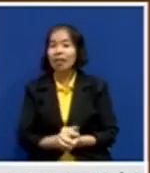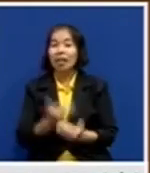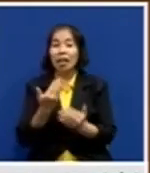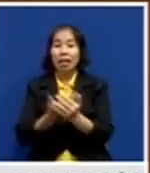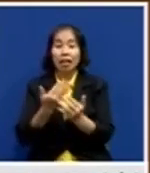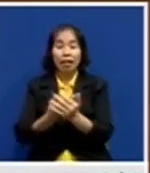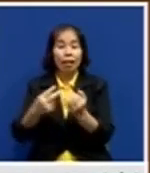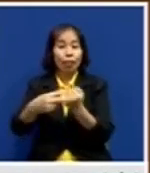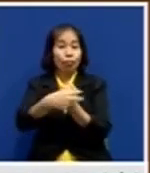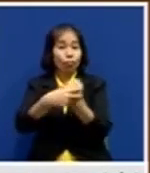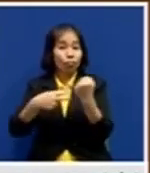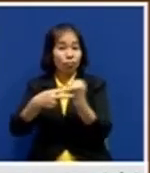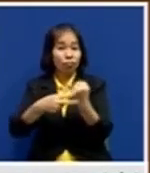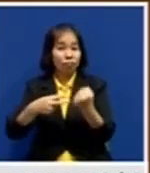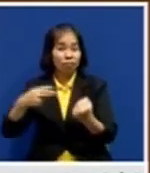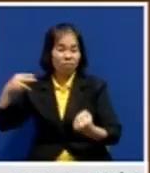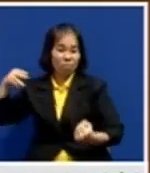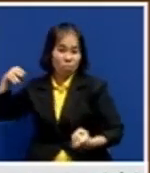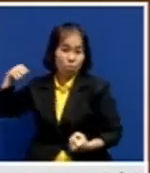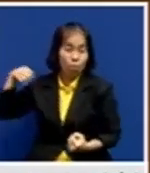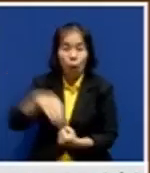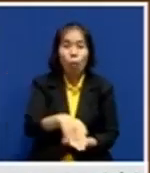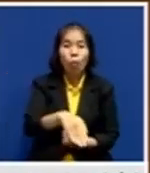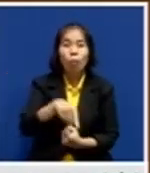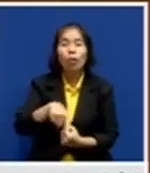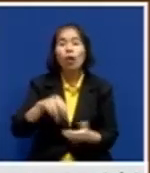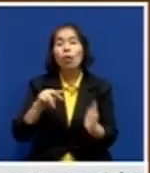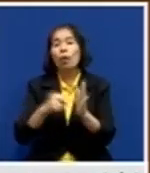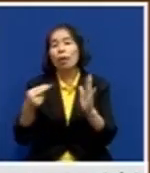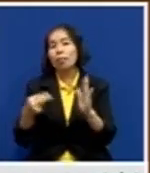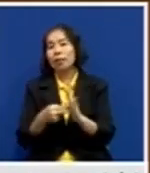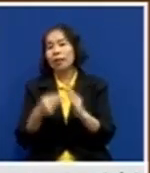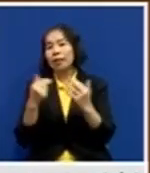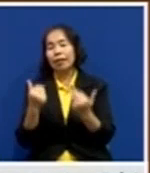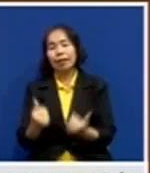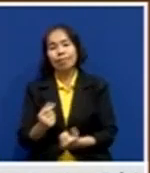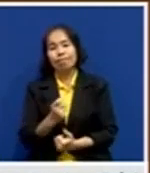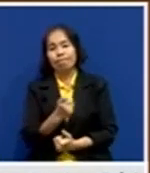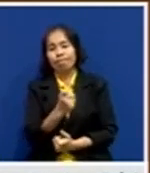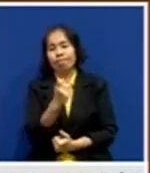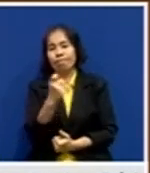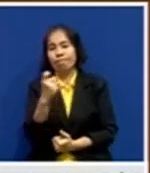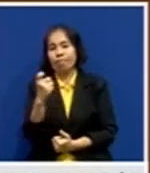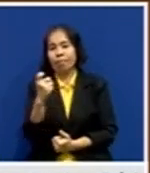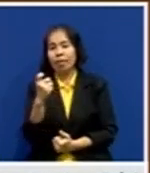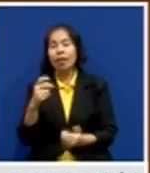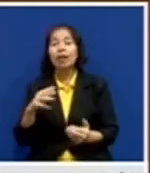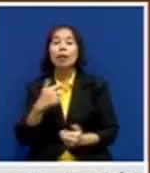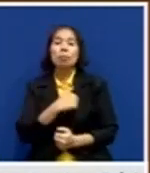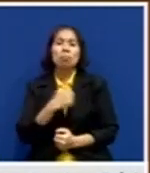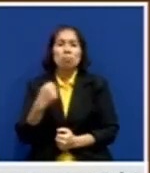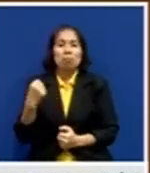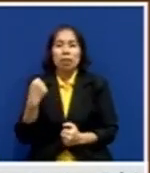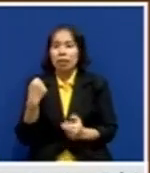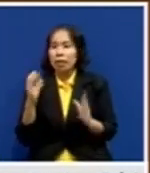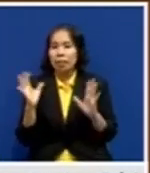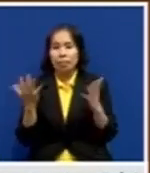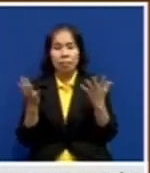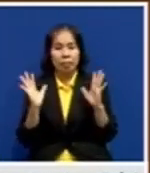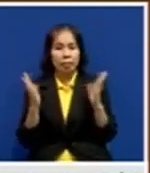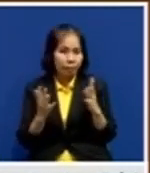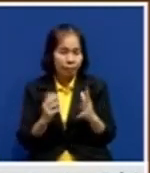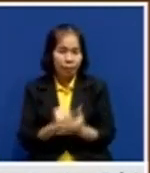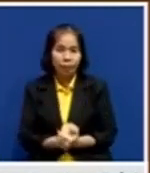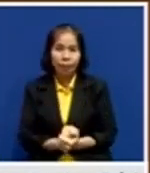ะครับในขณะนั้นมันหมายความว่าชีพจรเนี่ยมันแผ่วความมั่นใจทั้งหลายไม่มีเหลือแ